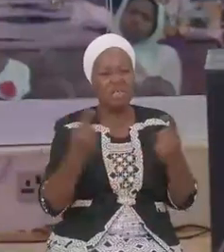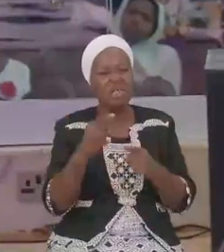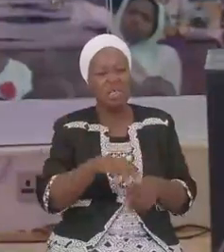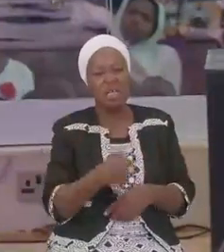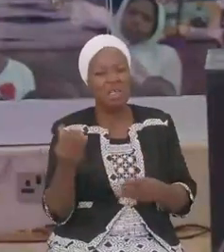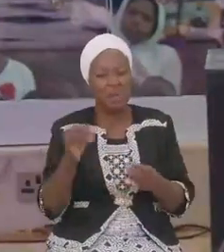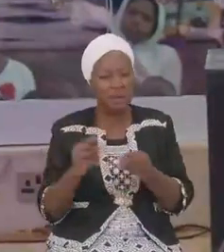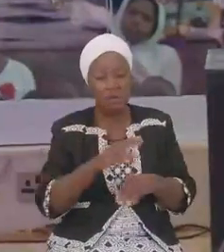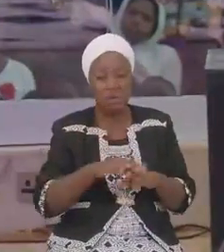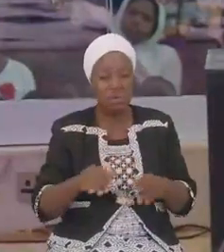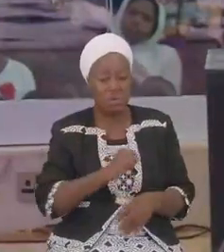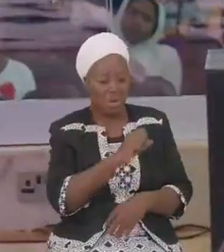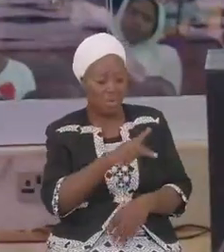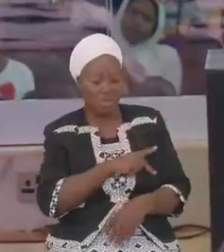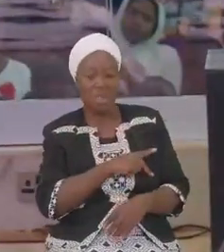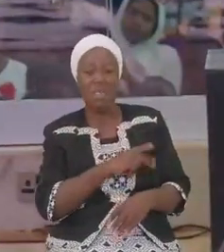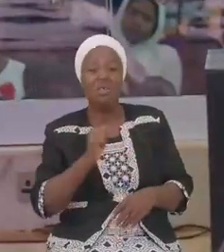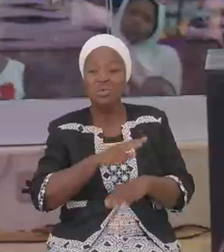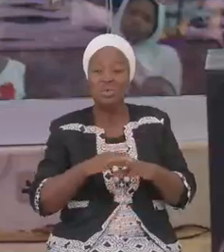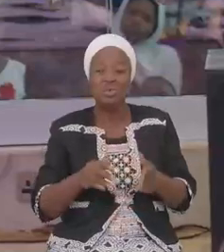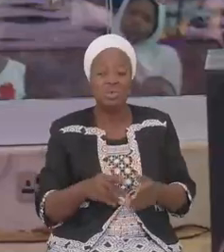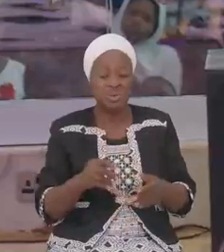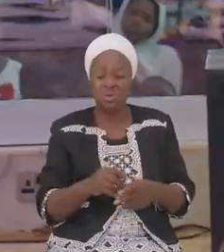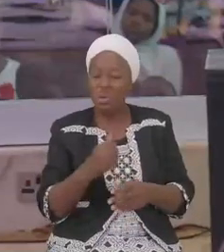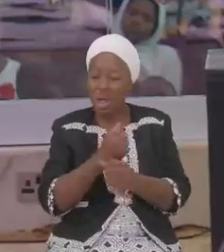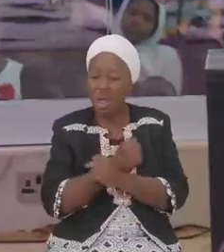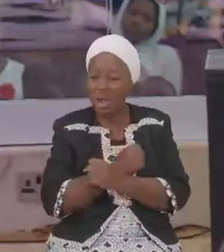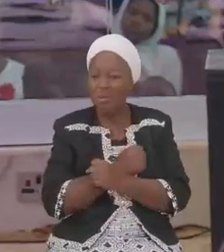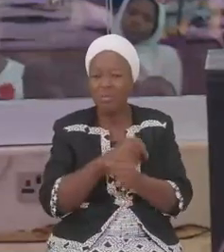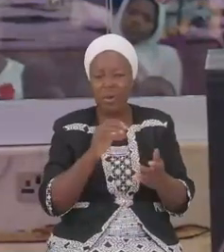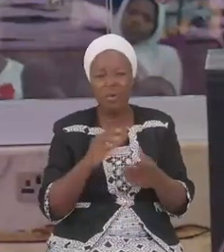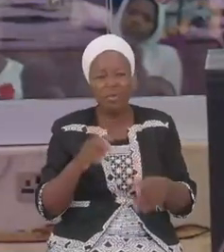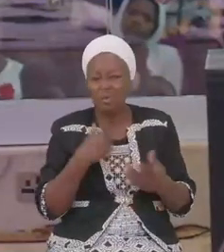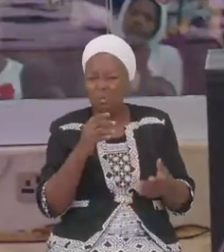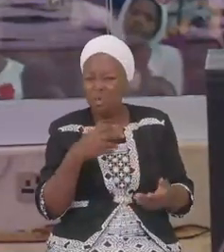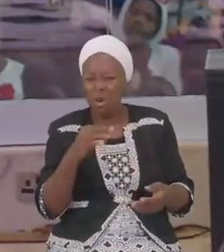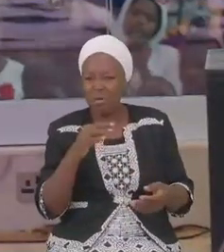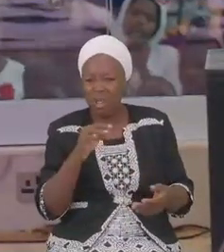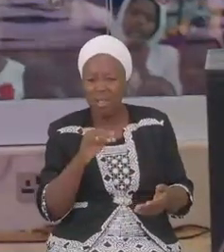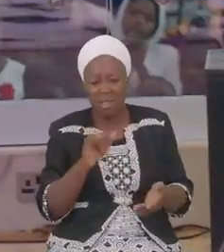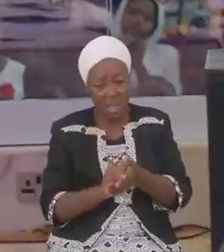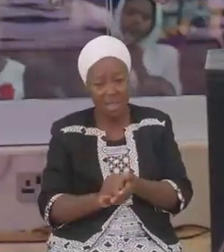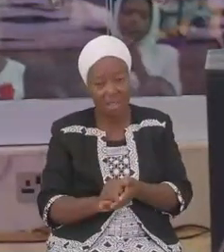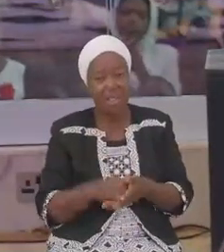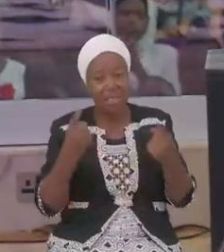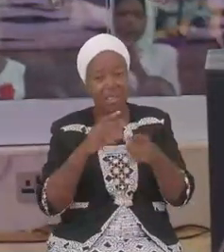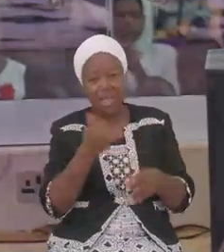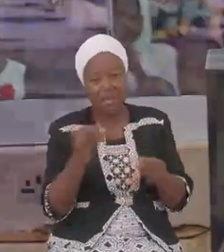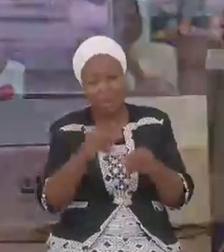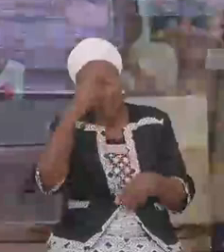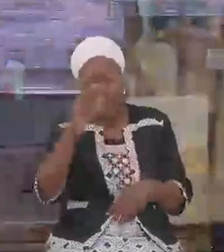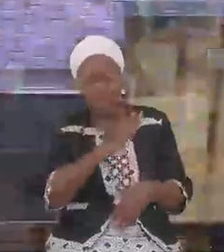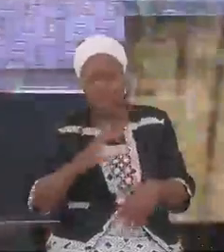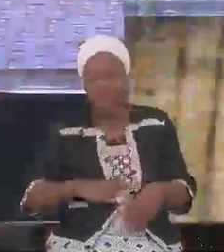Tu n'apprécies plus la chose là. Tu n'aimes pas, tu n'apprécies plus, tu ne chéris plus la chose là. Parce que Christ, par